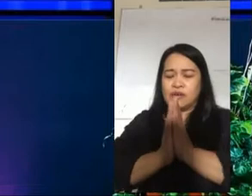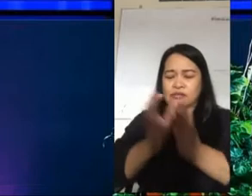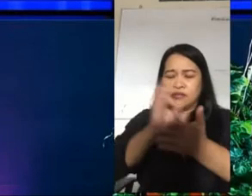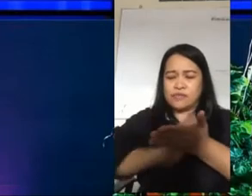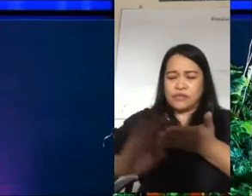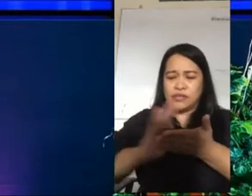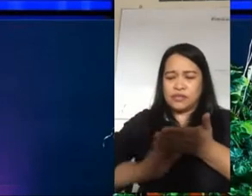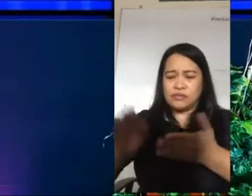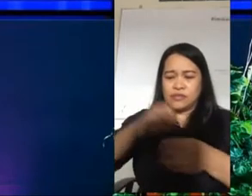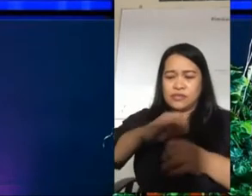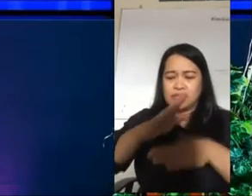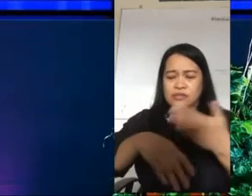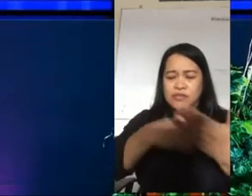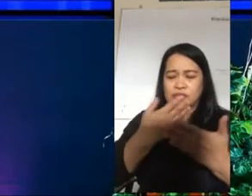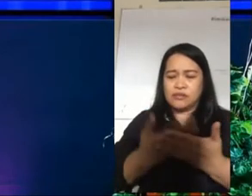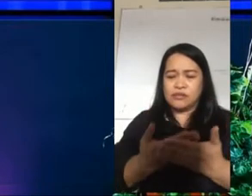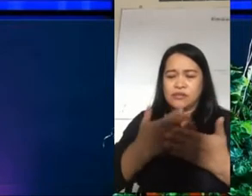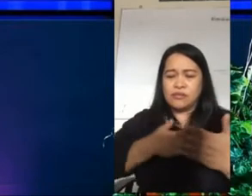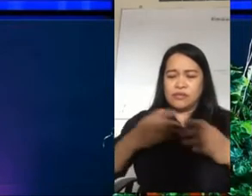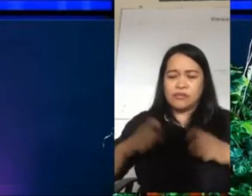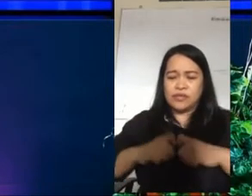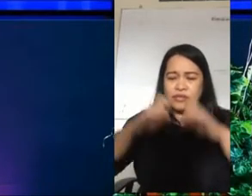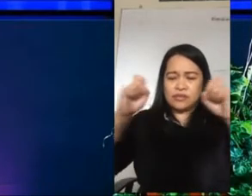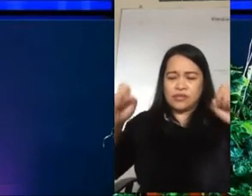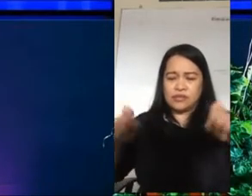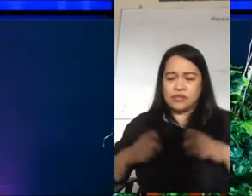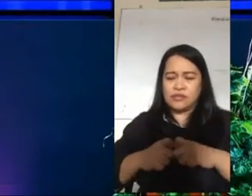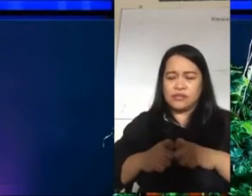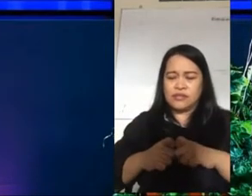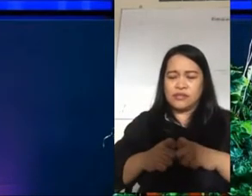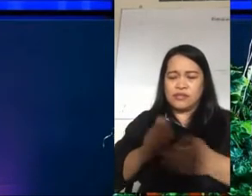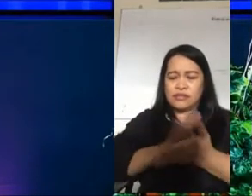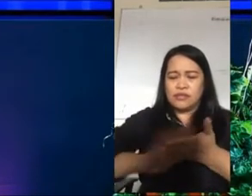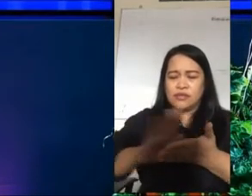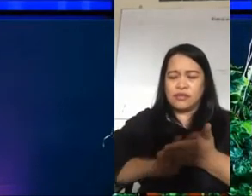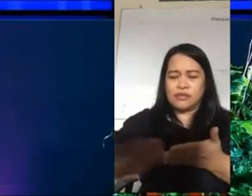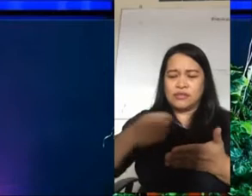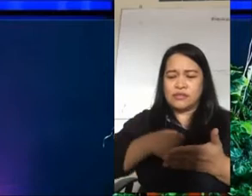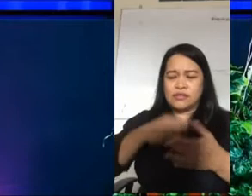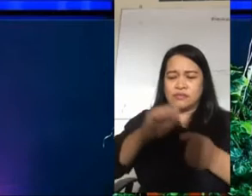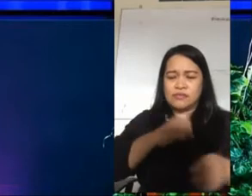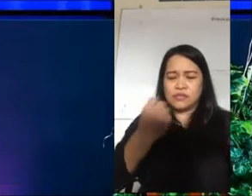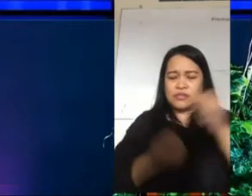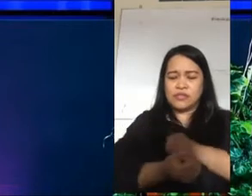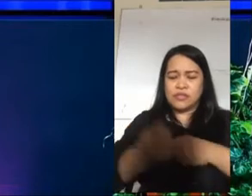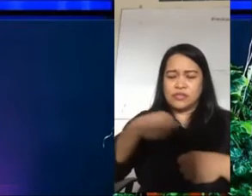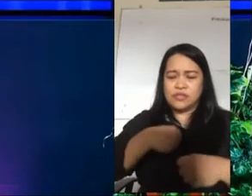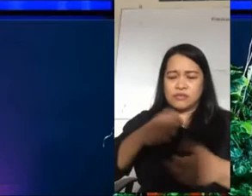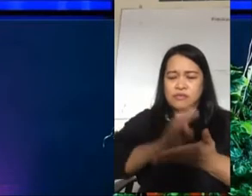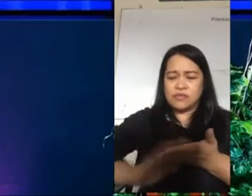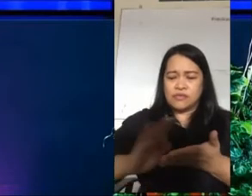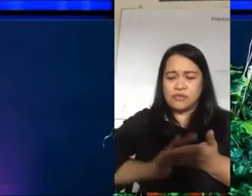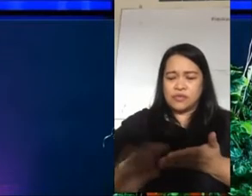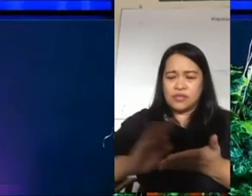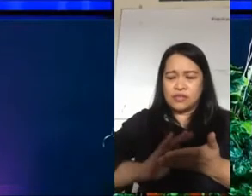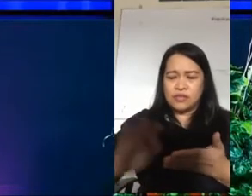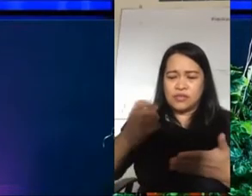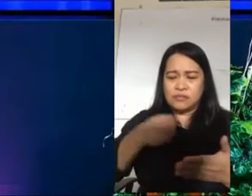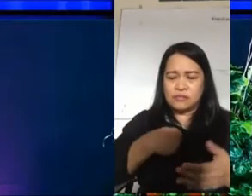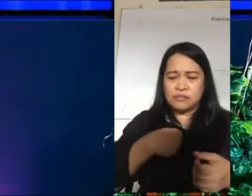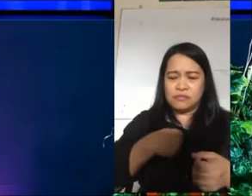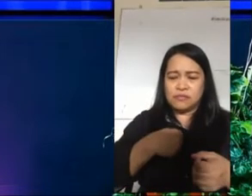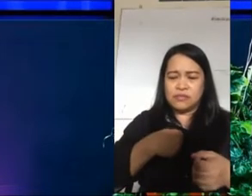aking mga kasalanan. Linisin mo po ako, baguhin mo po ako, patawarin mo po ako. At